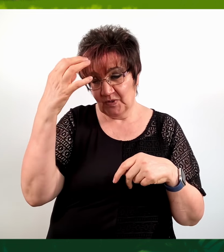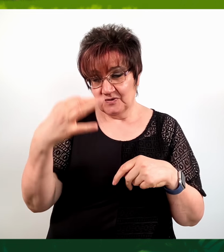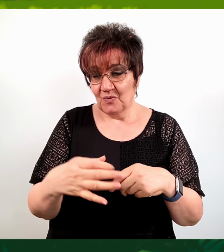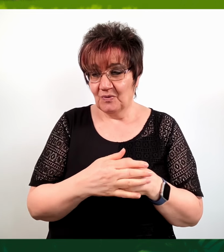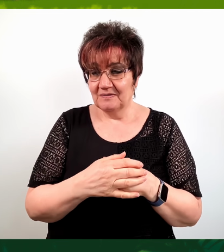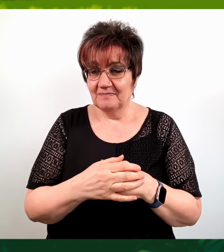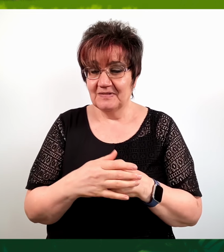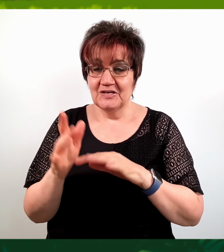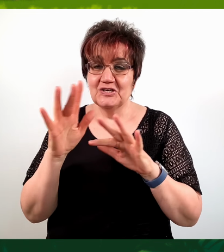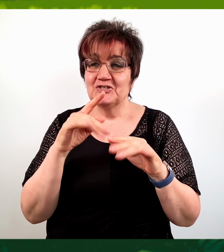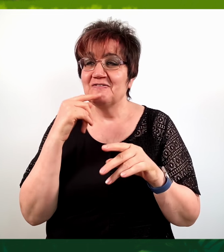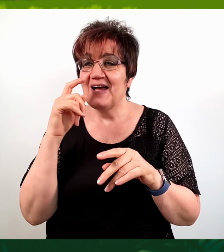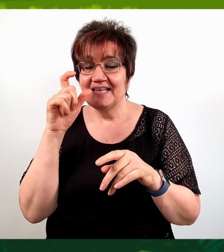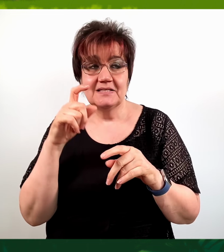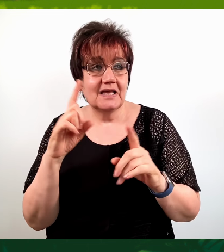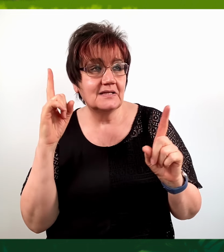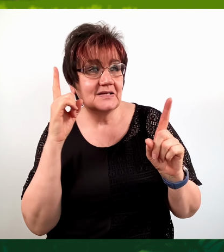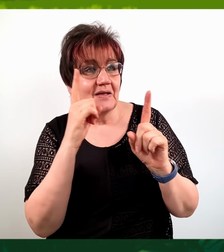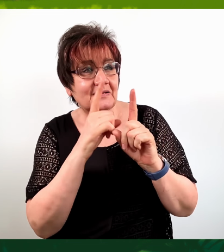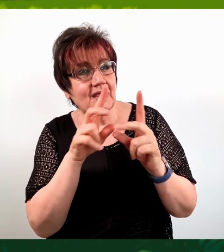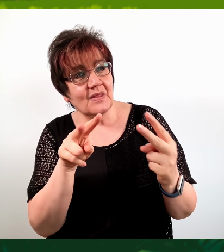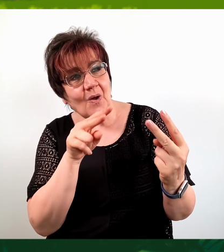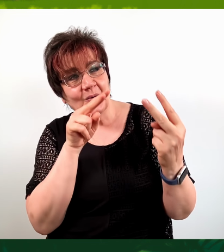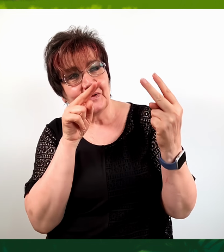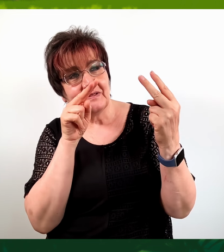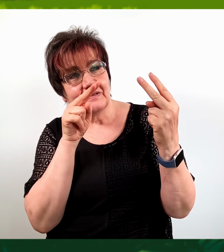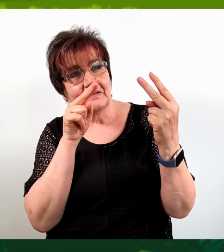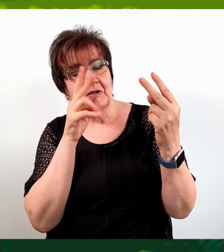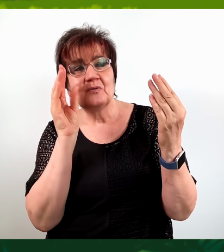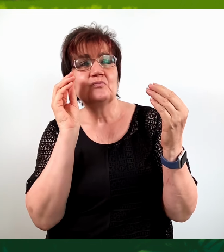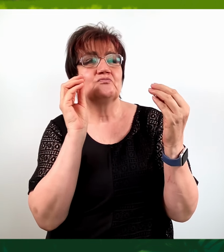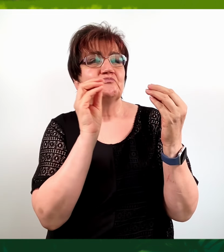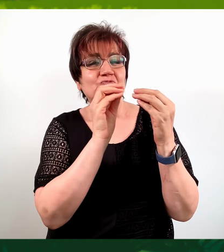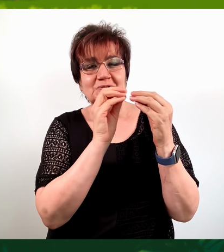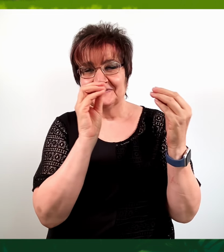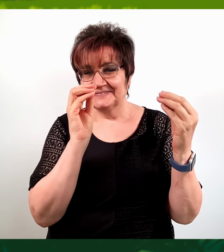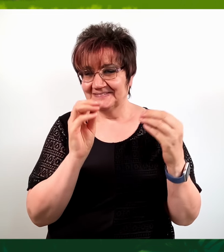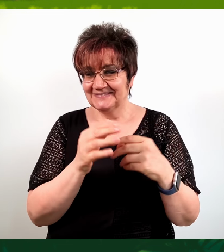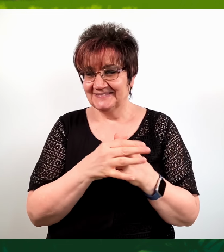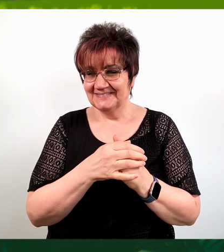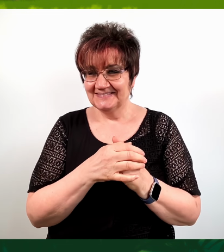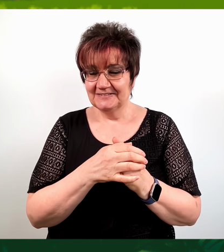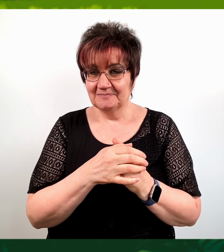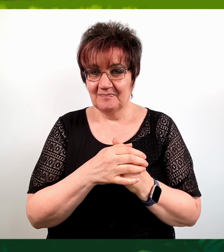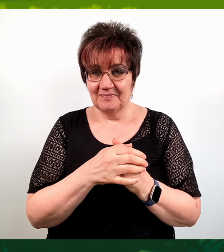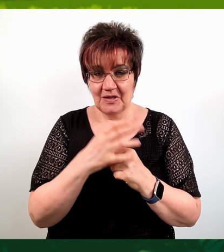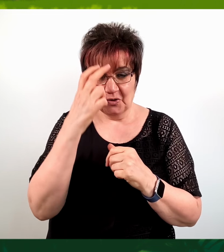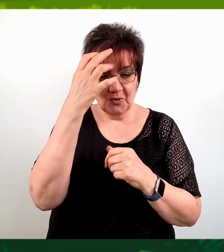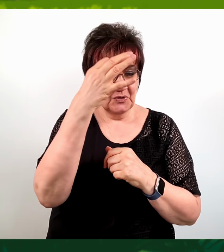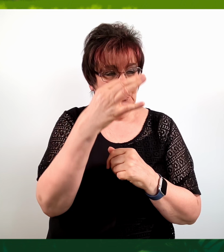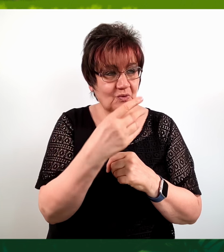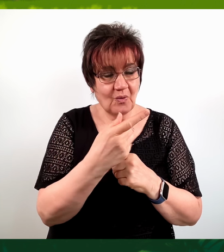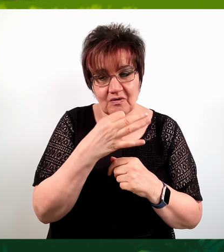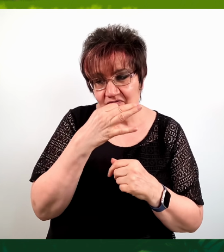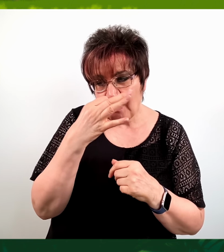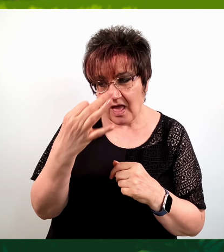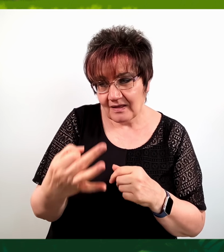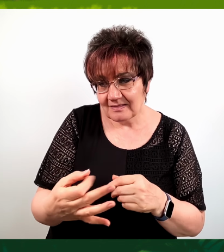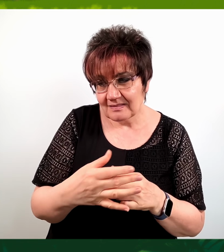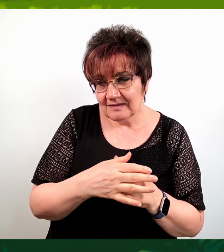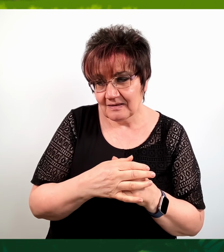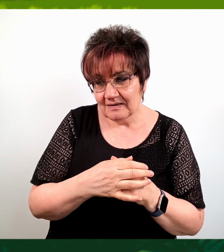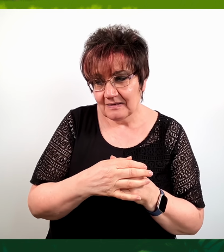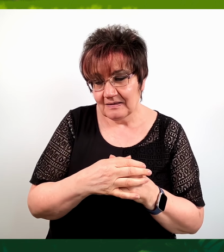Schneeweißchen direkt auf ihn zu, schaute in seine Augen und küsste ihn. Der Königssohn fragte